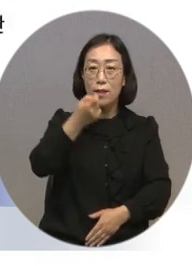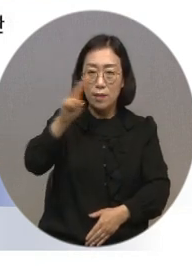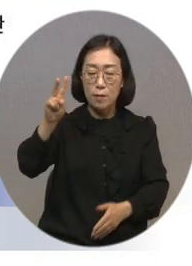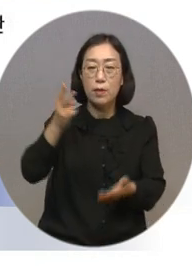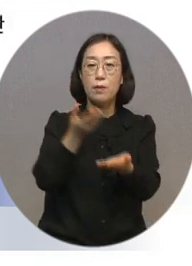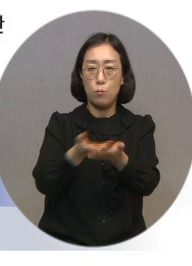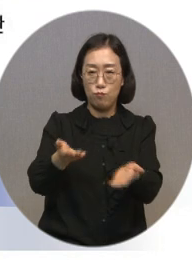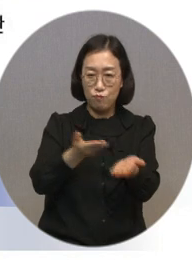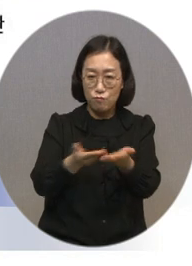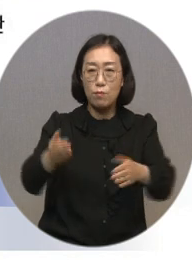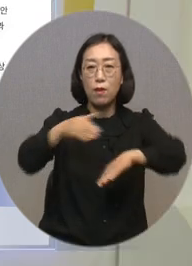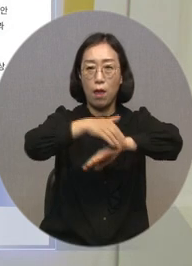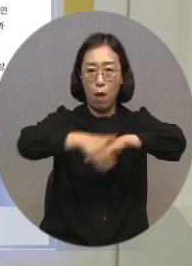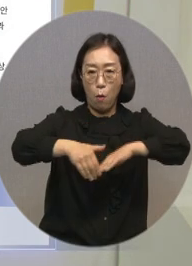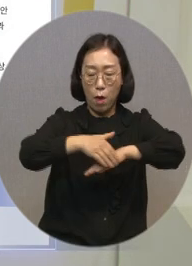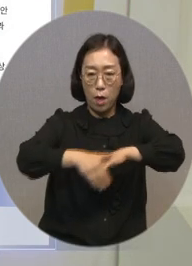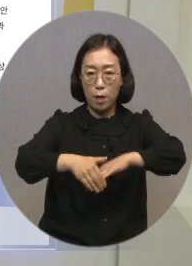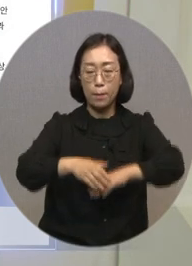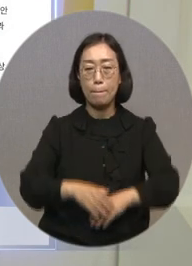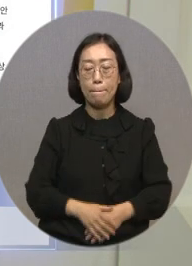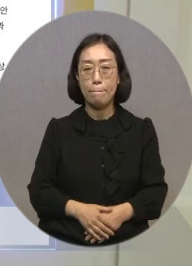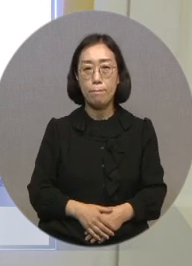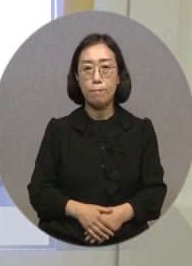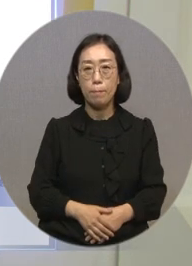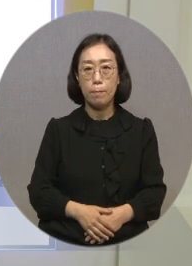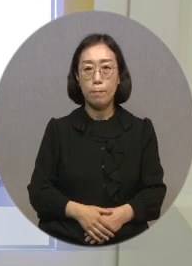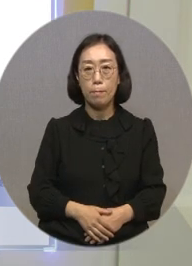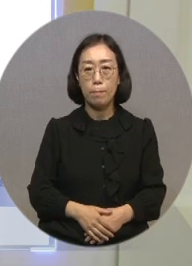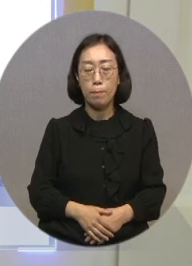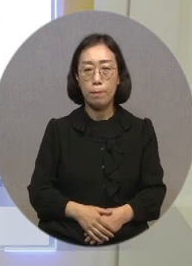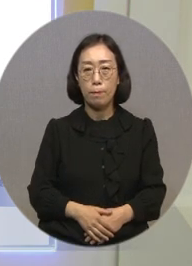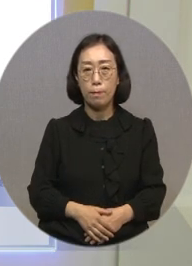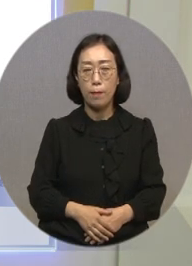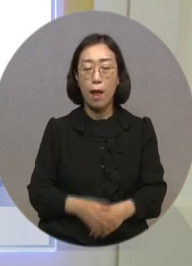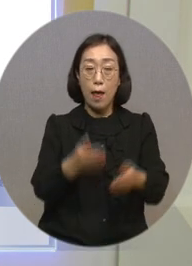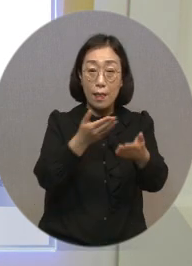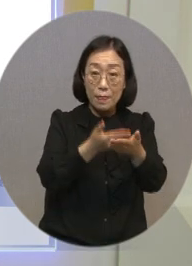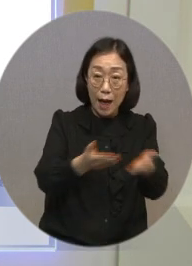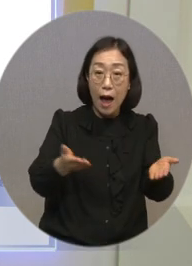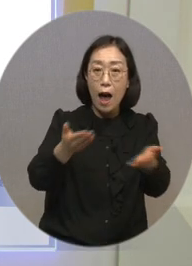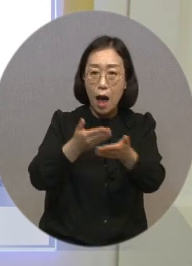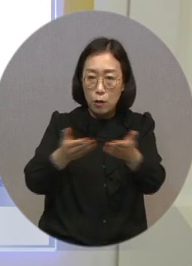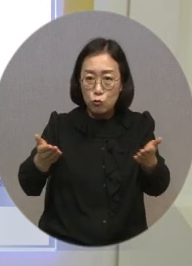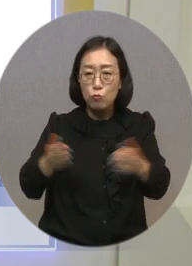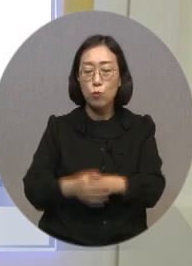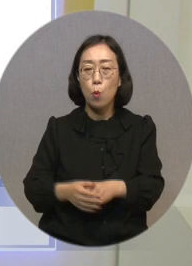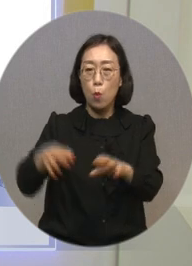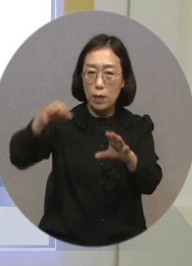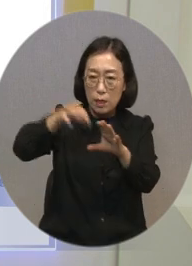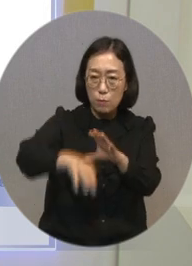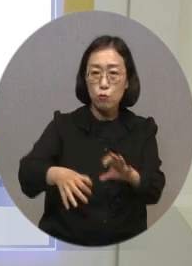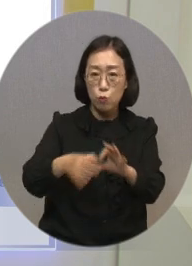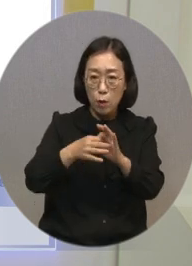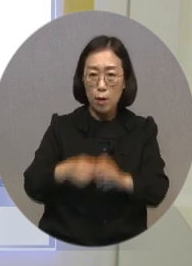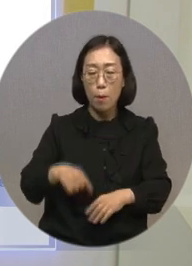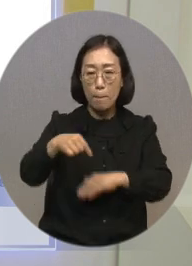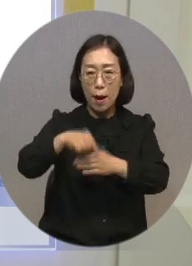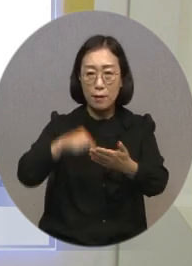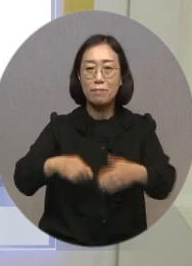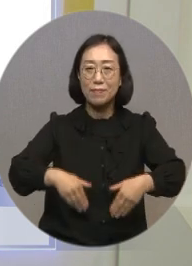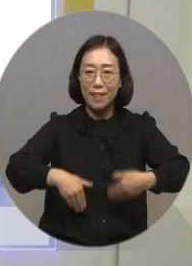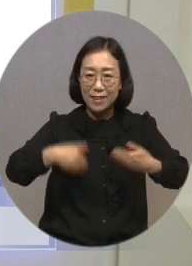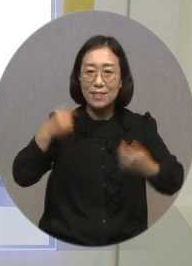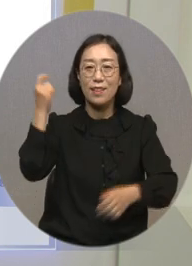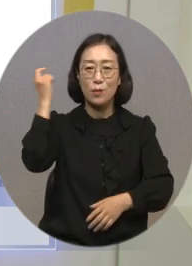보급됩니다 다음 뉴스는이 나눔과 기부의 사연이 담긴 가슴 따뜻한